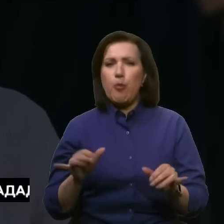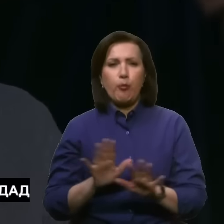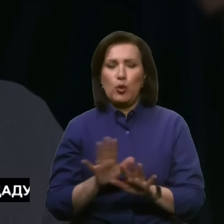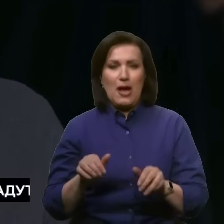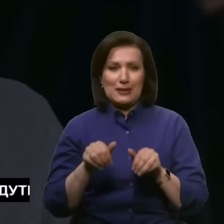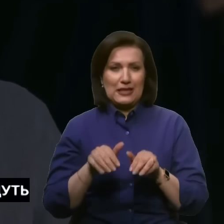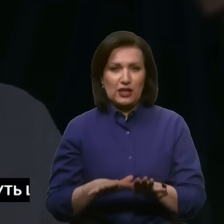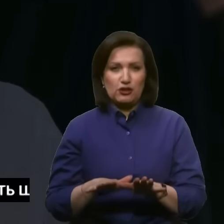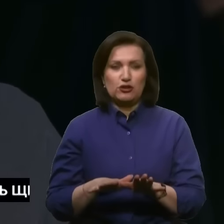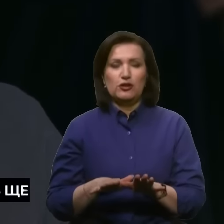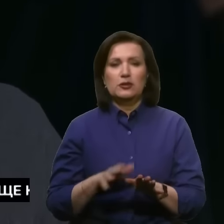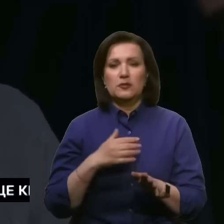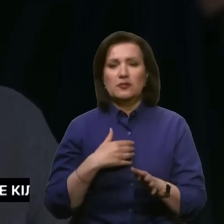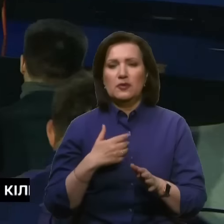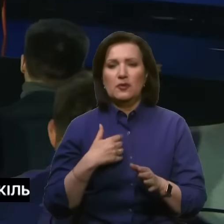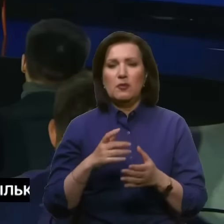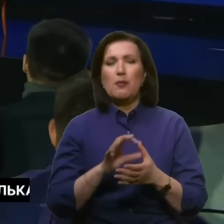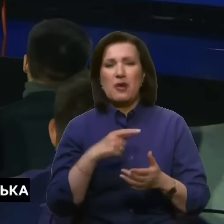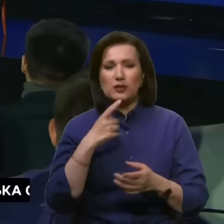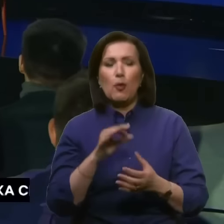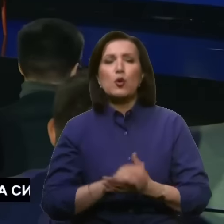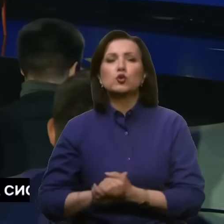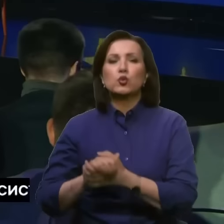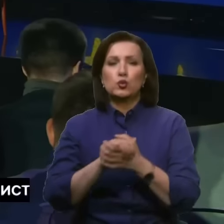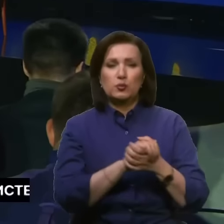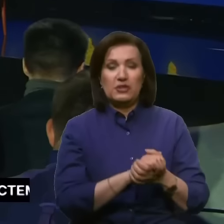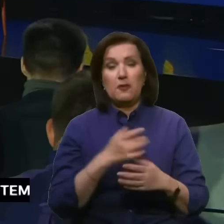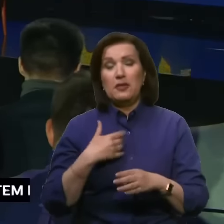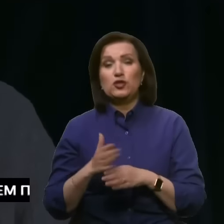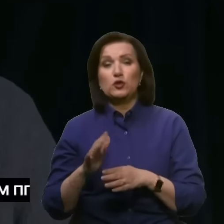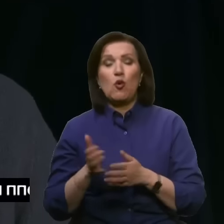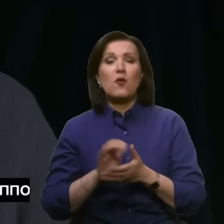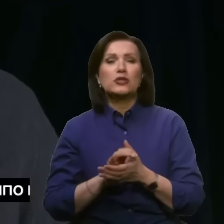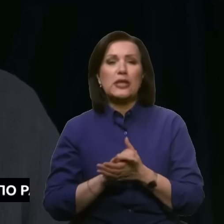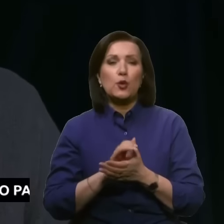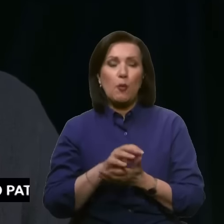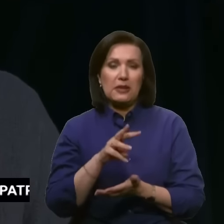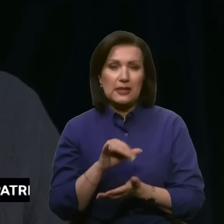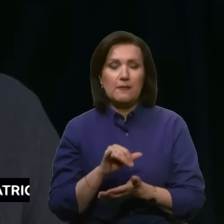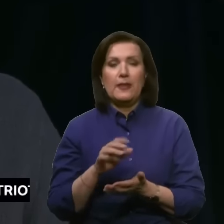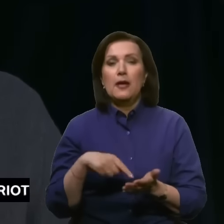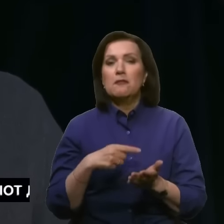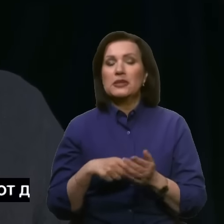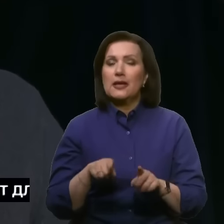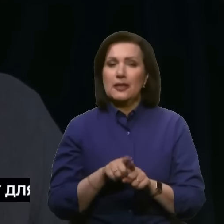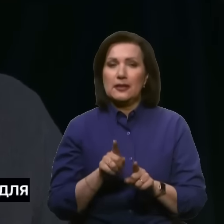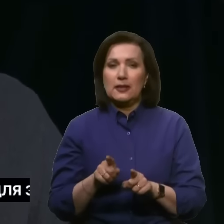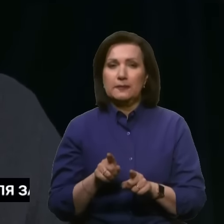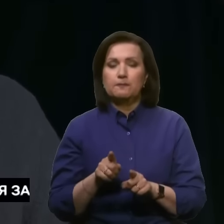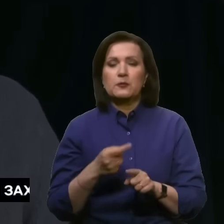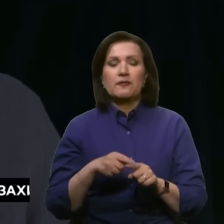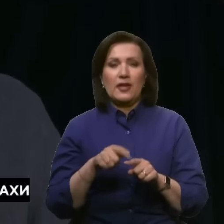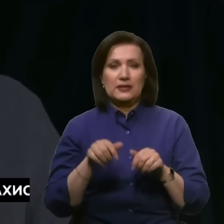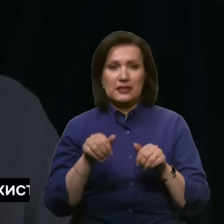рішень. Ми вже, я про суспільство кажу, частково з ними ознайомлені. Питання таке.